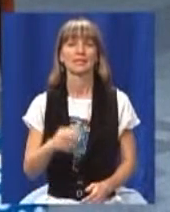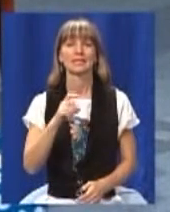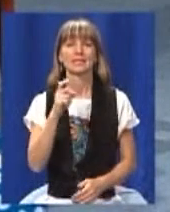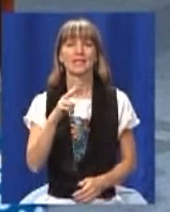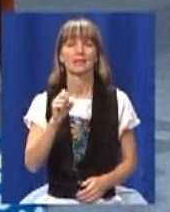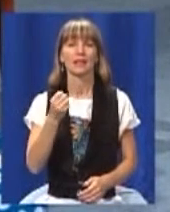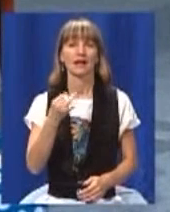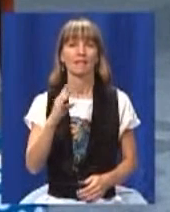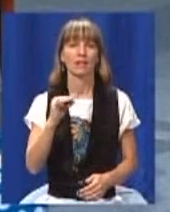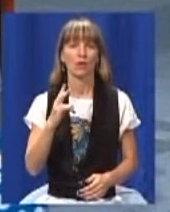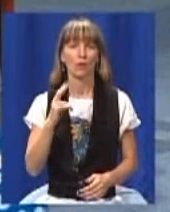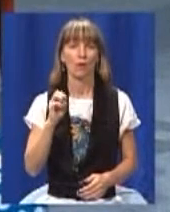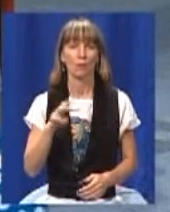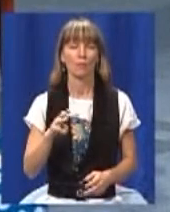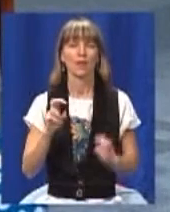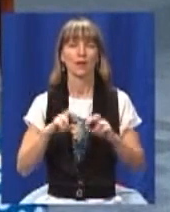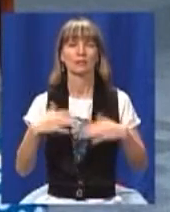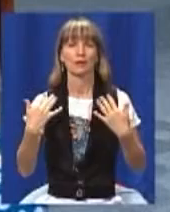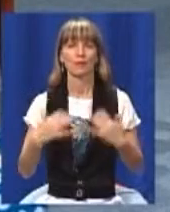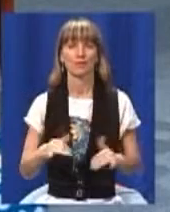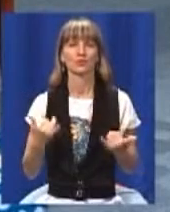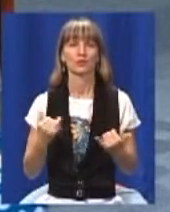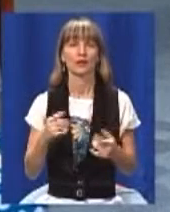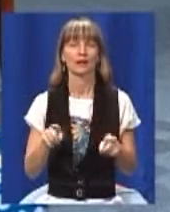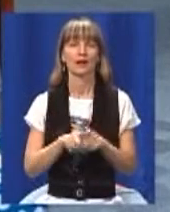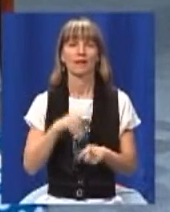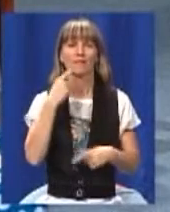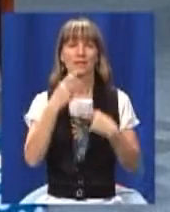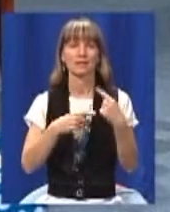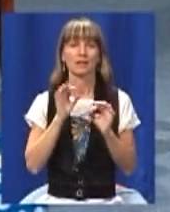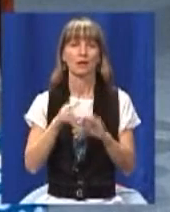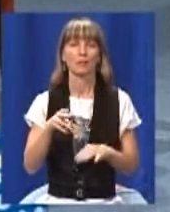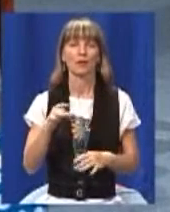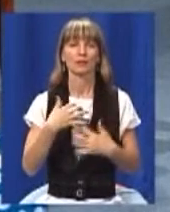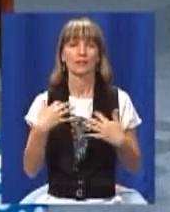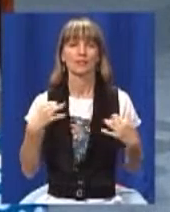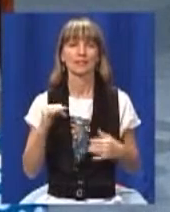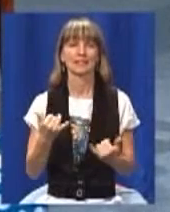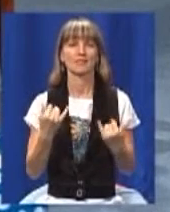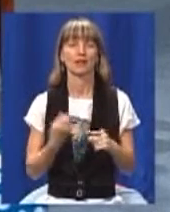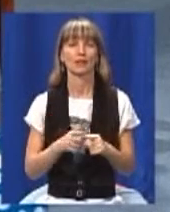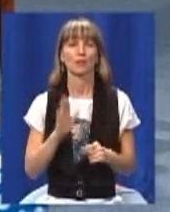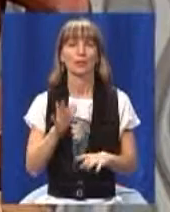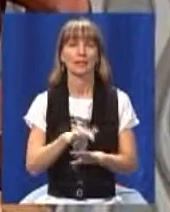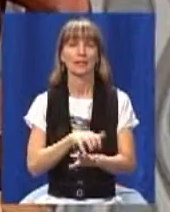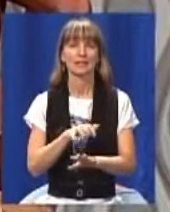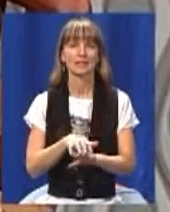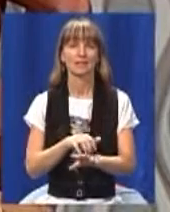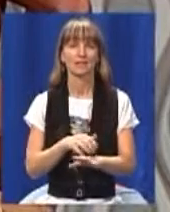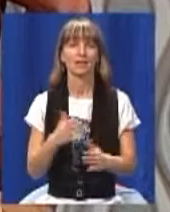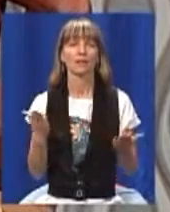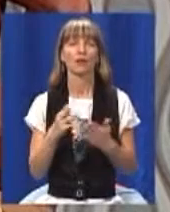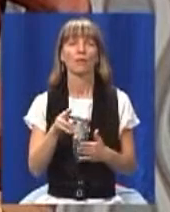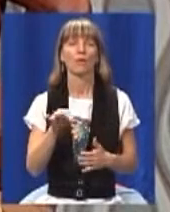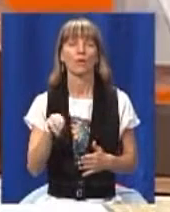ми розібралися, а зараз ми, як завжди, розповімо вам про тваринку. І сьогодні це буде кицька.